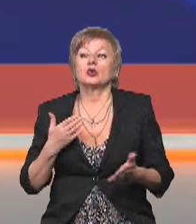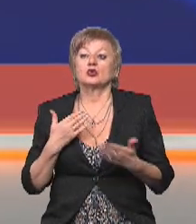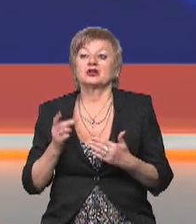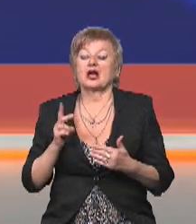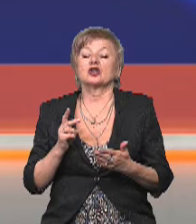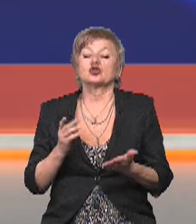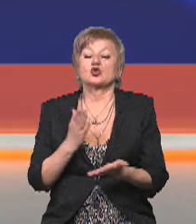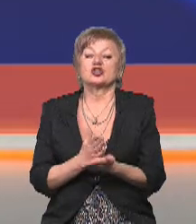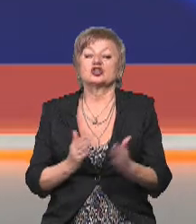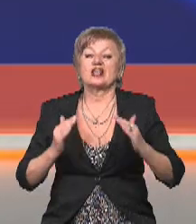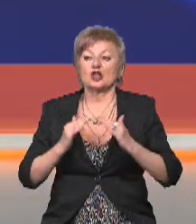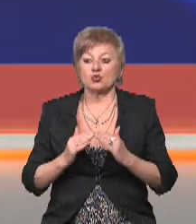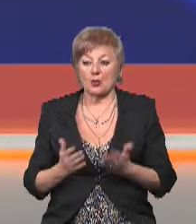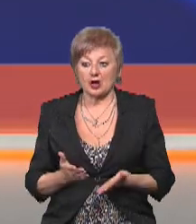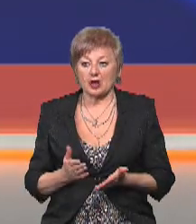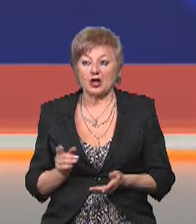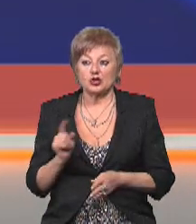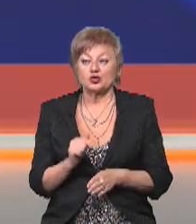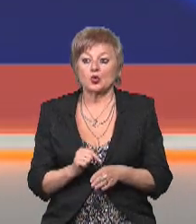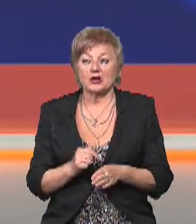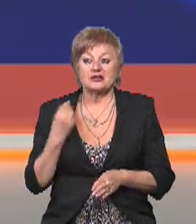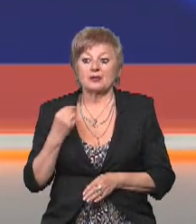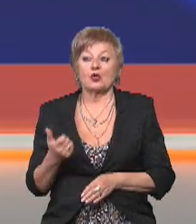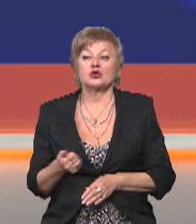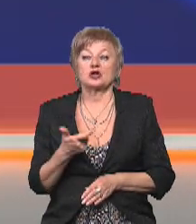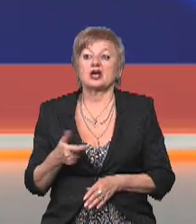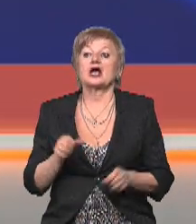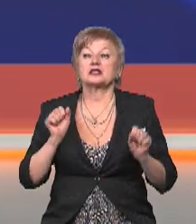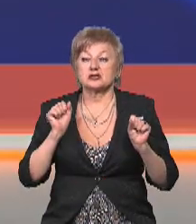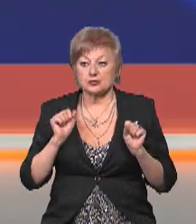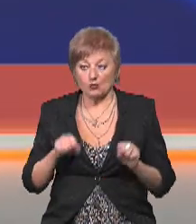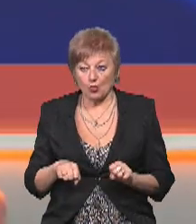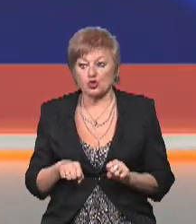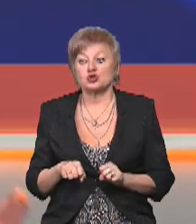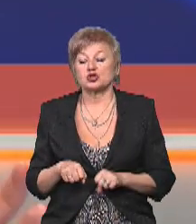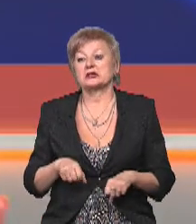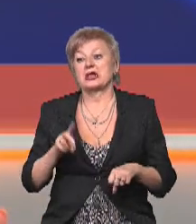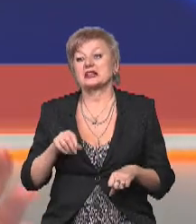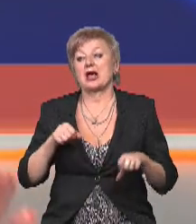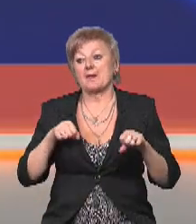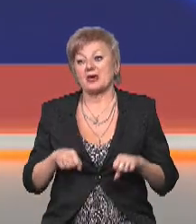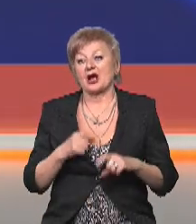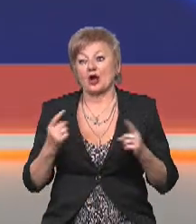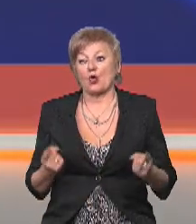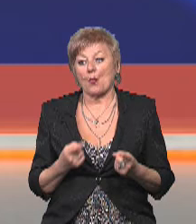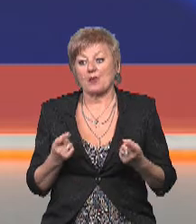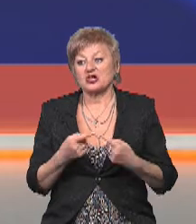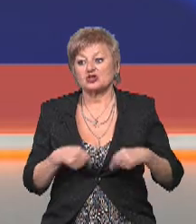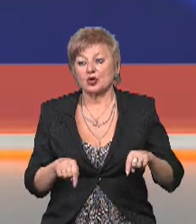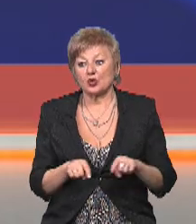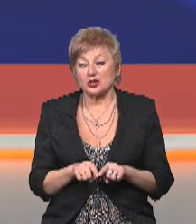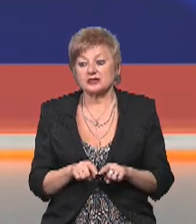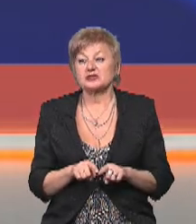содержания дома. Что касается Запоружгаза, он тоже может так на правах, как обычная организация, которая